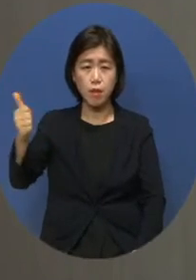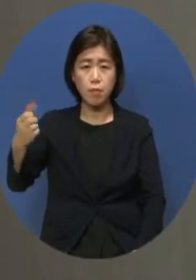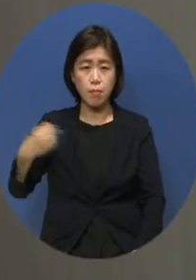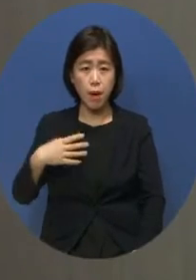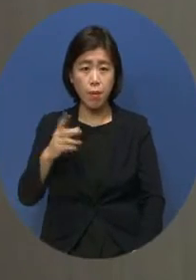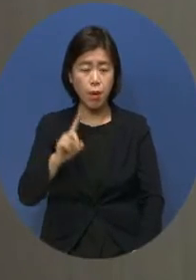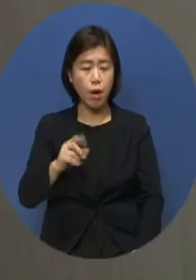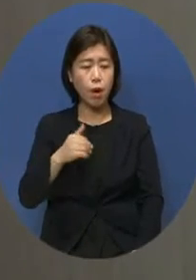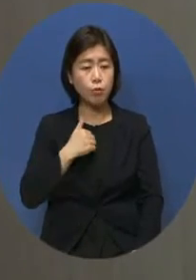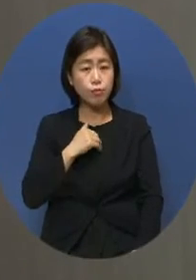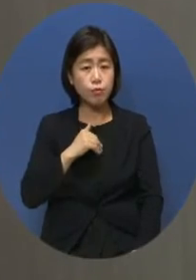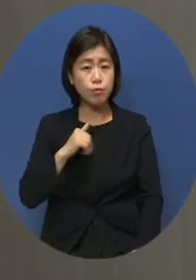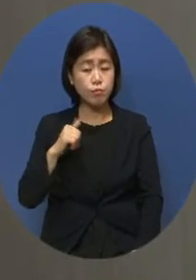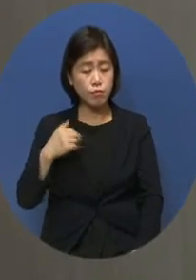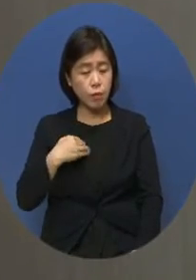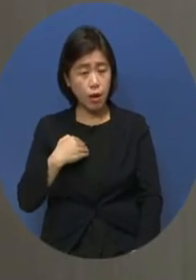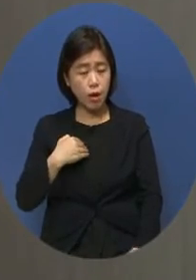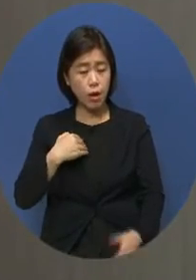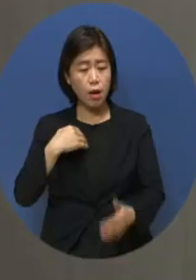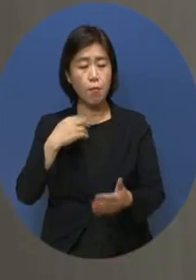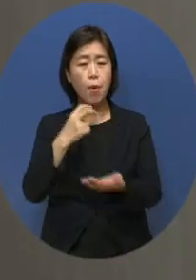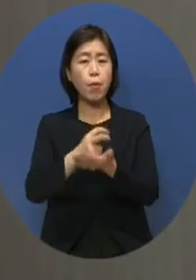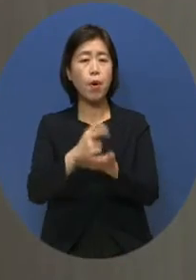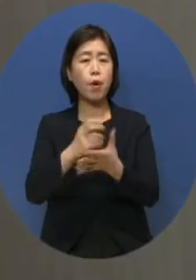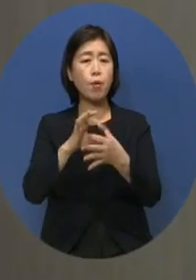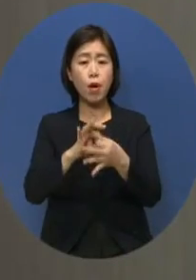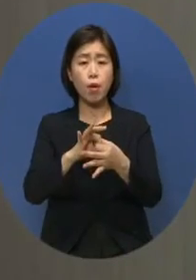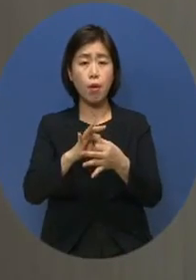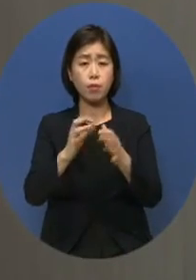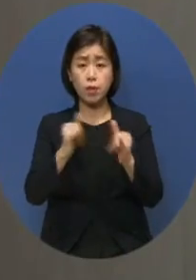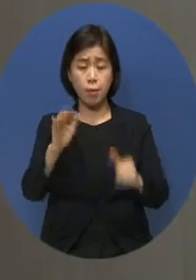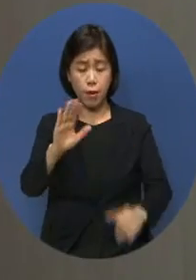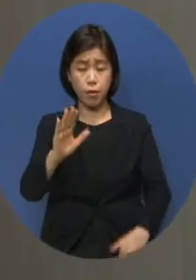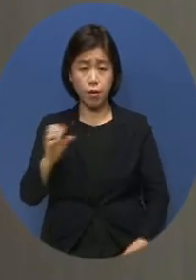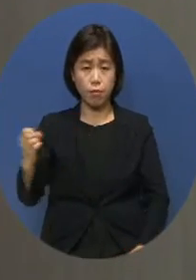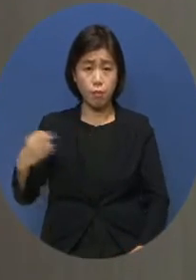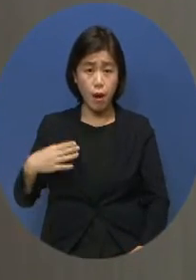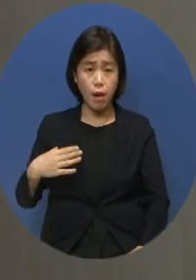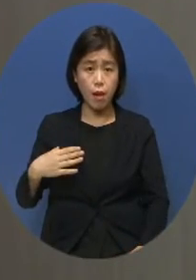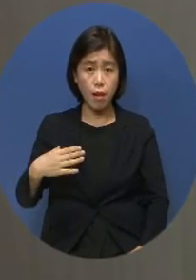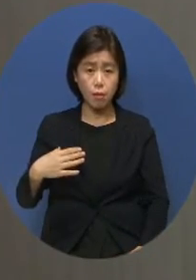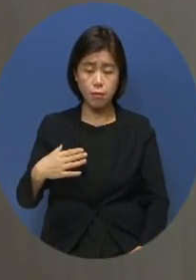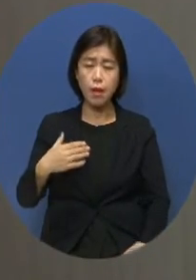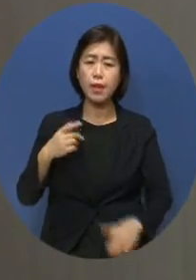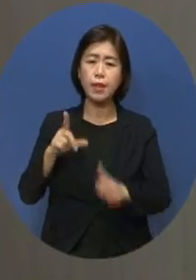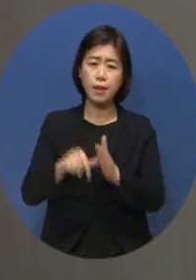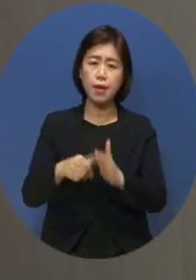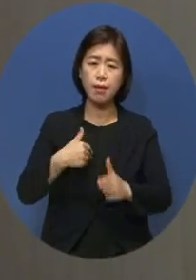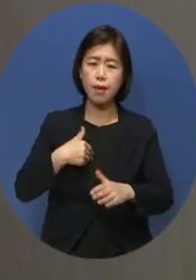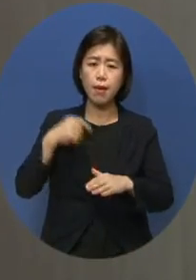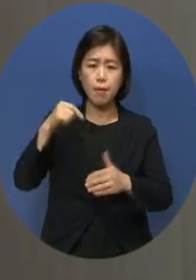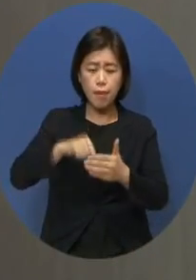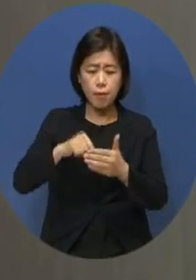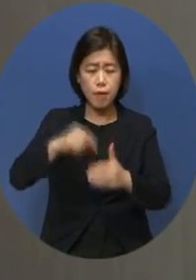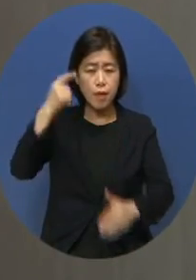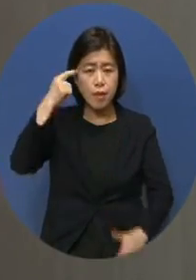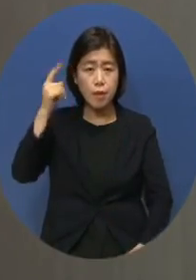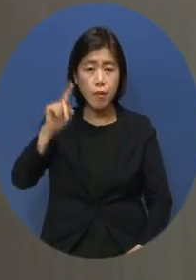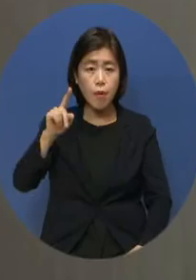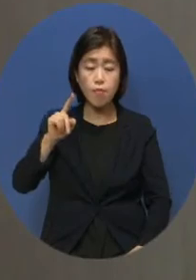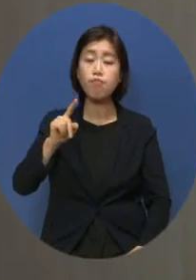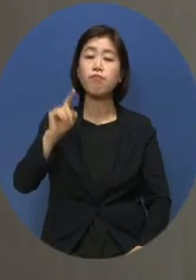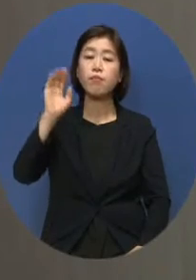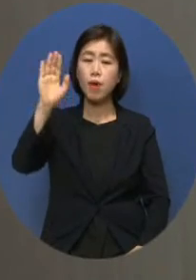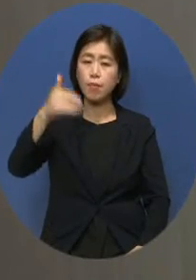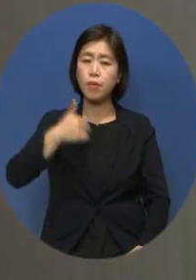였어요. 그래서 제가 생각한 거죠. 그래? 그럼 내가 입법기관이 되겠어. 라고 생각을 했고 입법기관이 되어서 처음으로 통과시킨